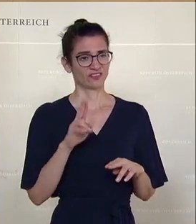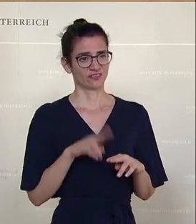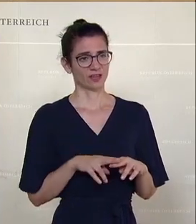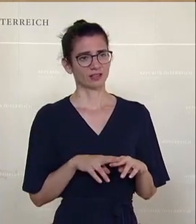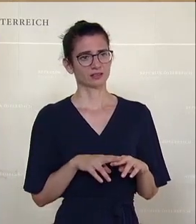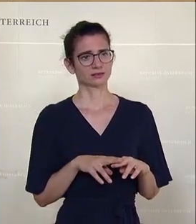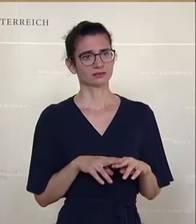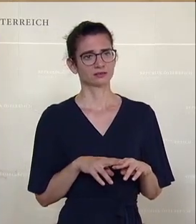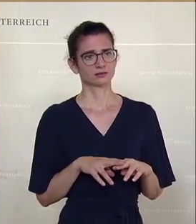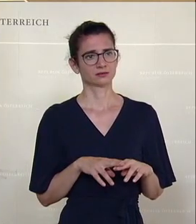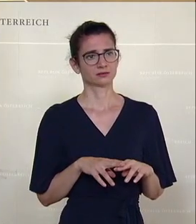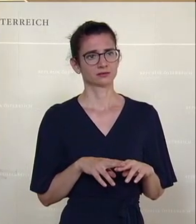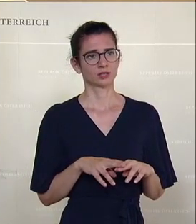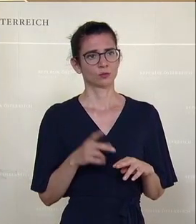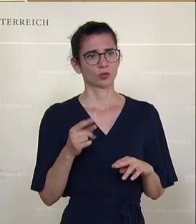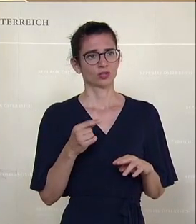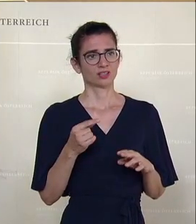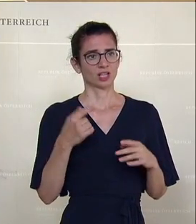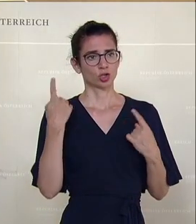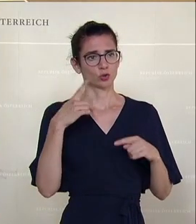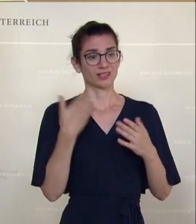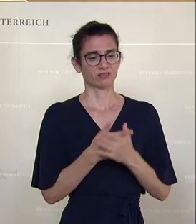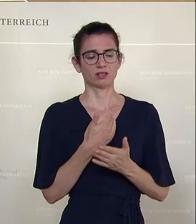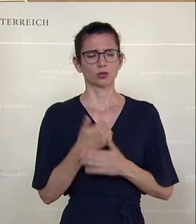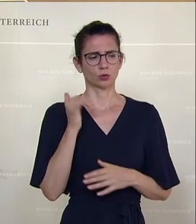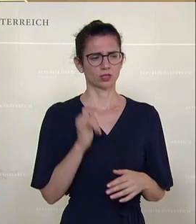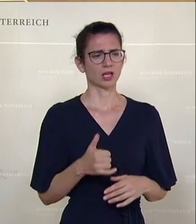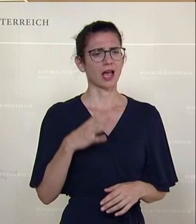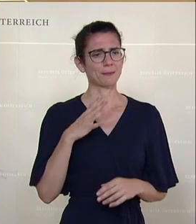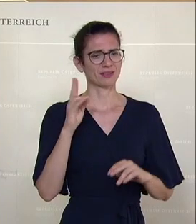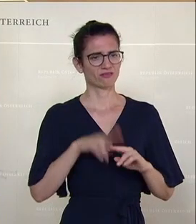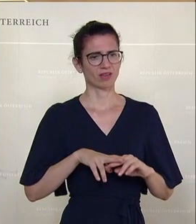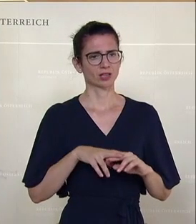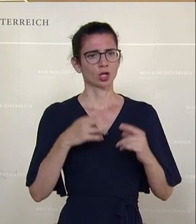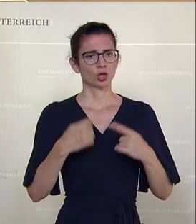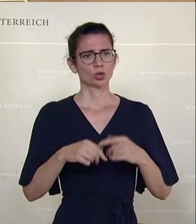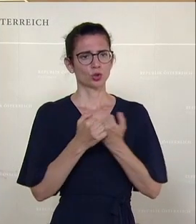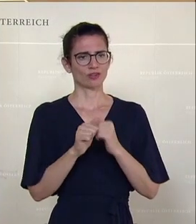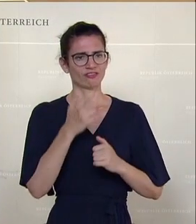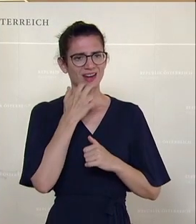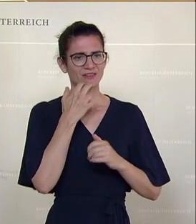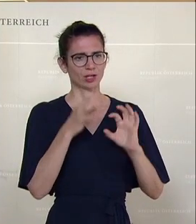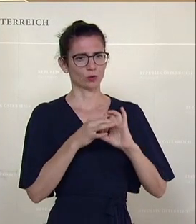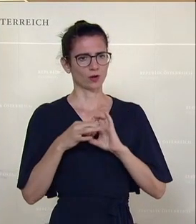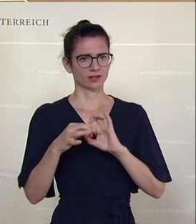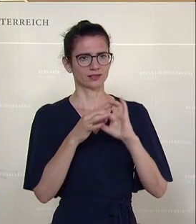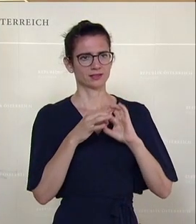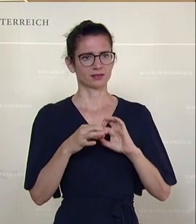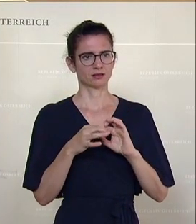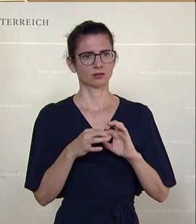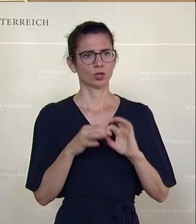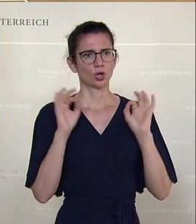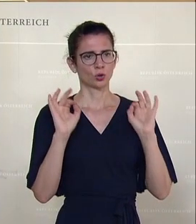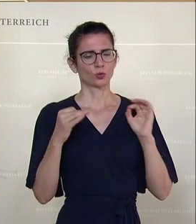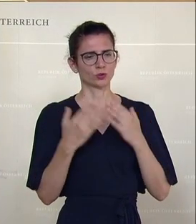dafür, dass es gar keine studentische Vertretung geben soll, aber dann soll sie sich freiwillig organisieren. Ich nehme mal als